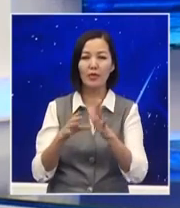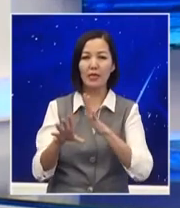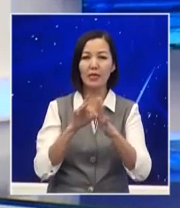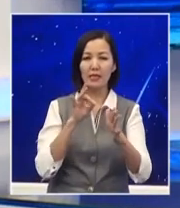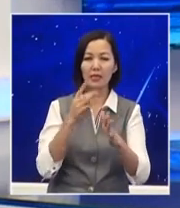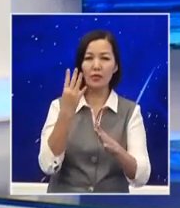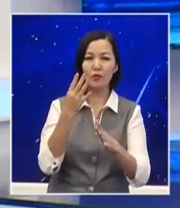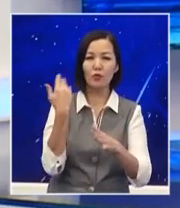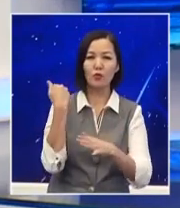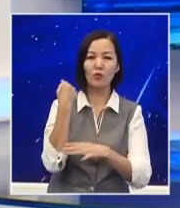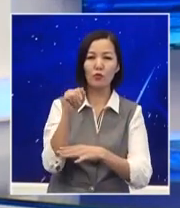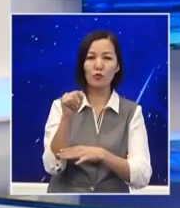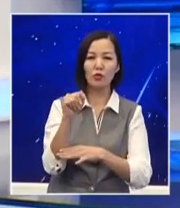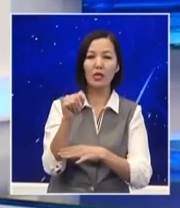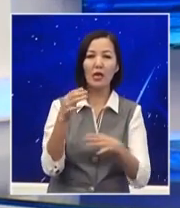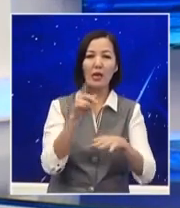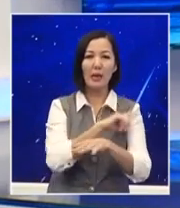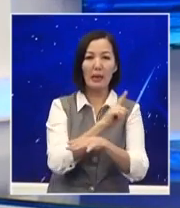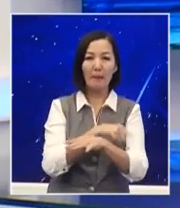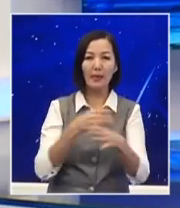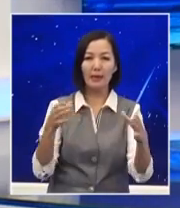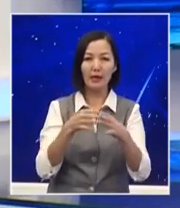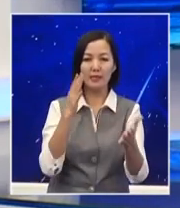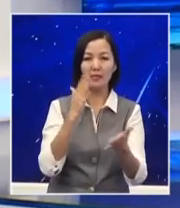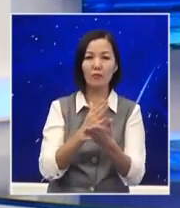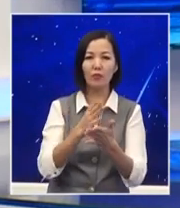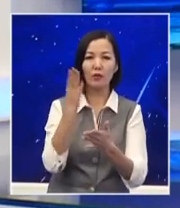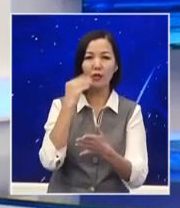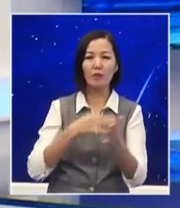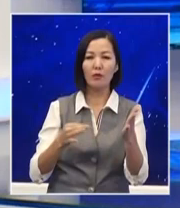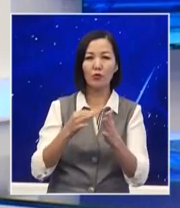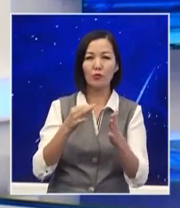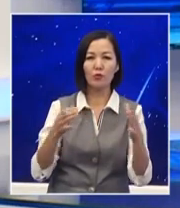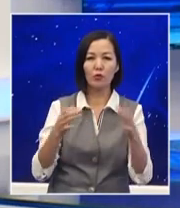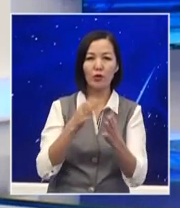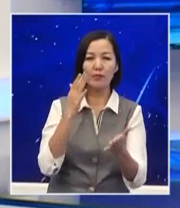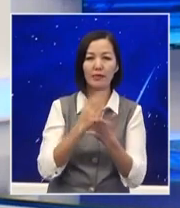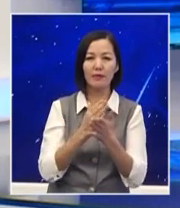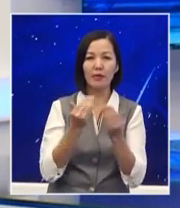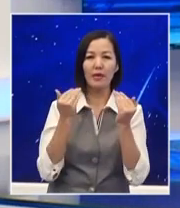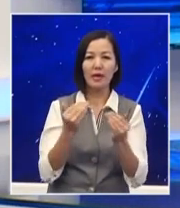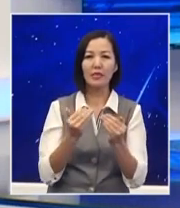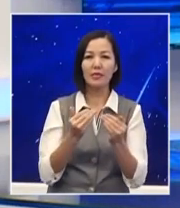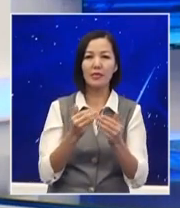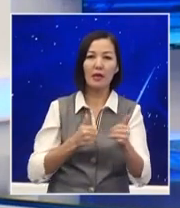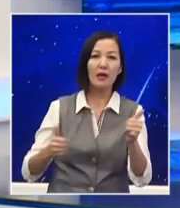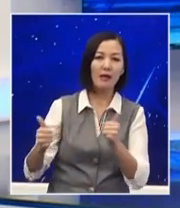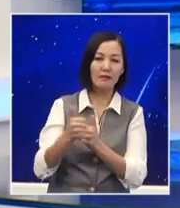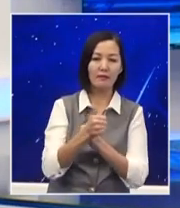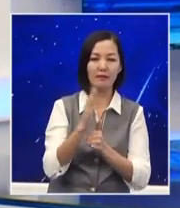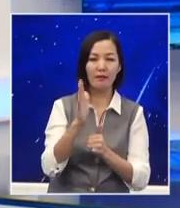іркілмей шыққан 4 үздік команда қатысатын болады. Бұл тізімде Алматы облысының құрамасы да бар. Жерлестеріміз әзірге көш басында